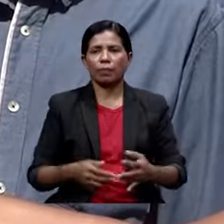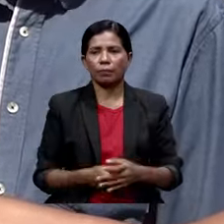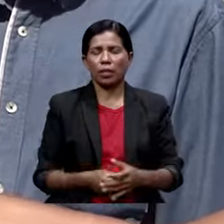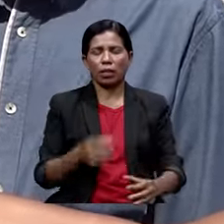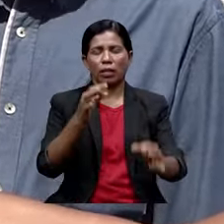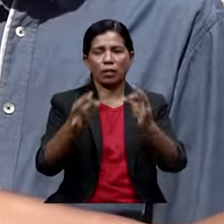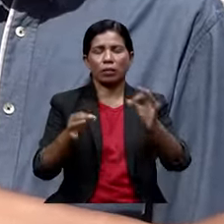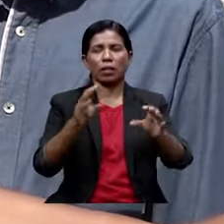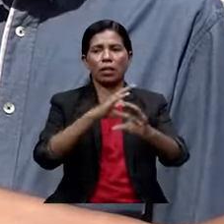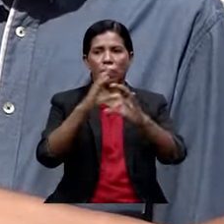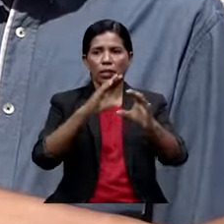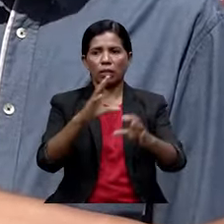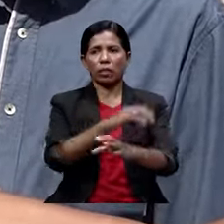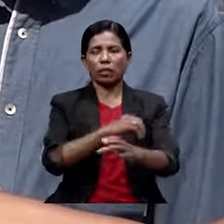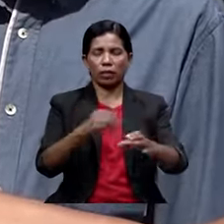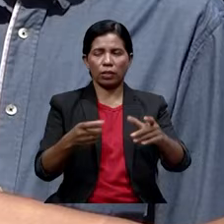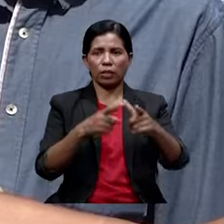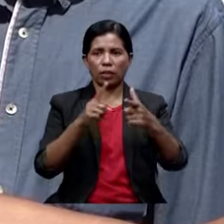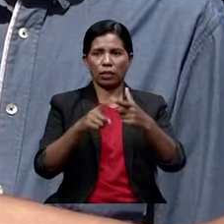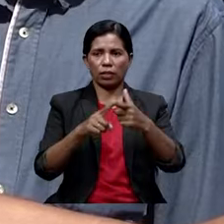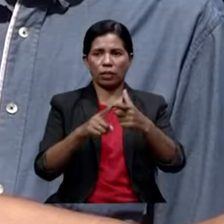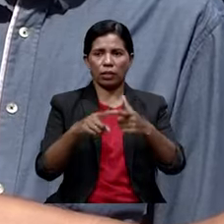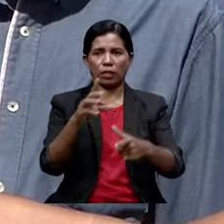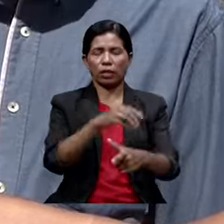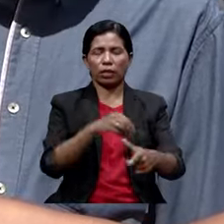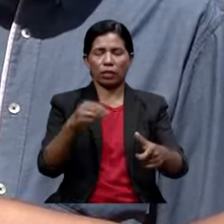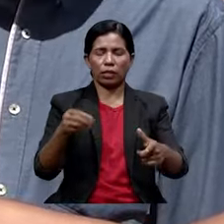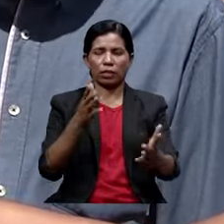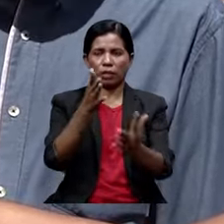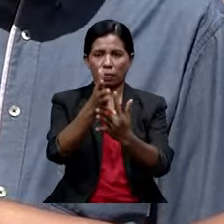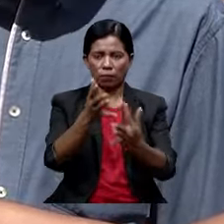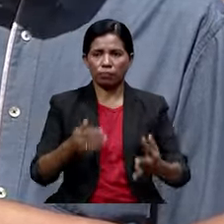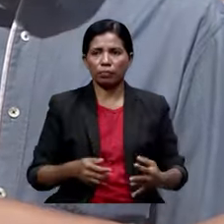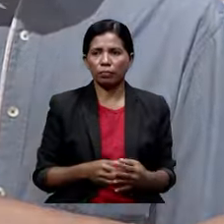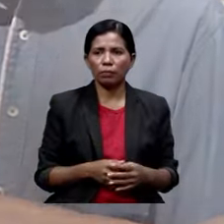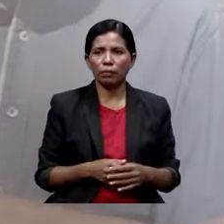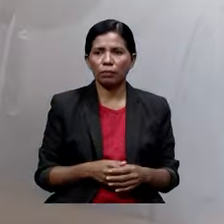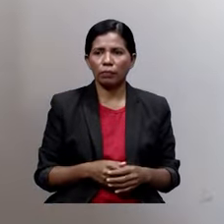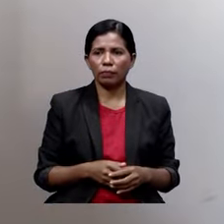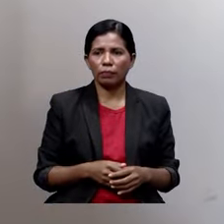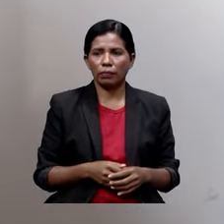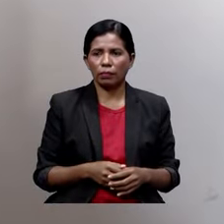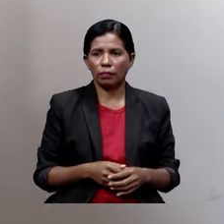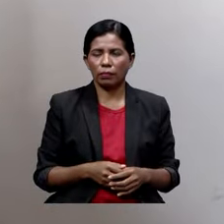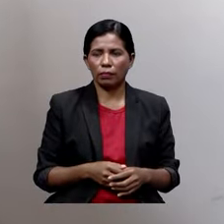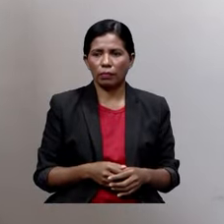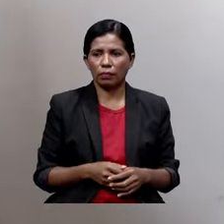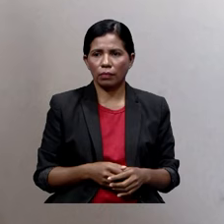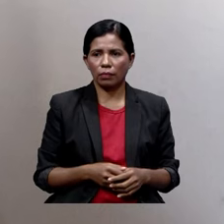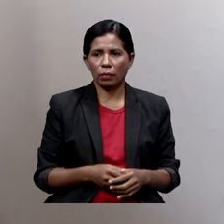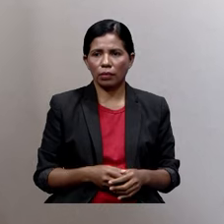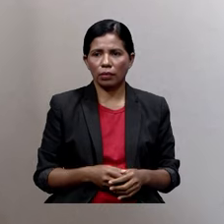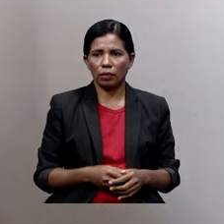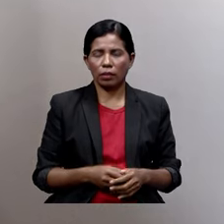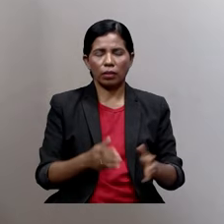Sekari ko kareta, estrada bot, tokon ho si leten matur. Manlio bualaran matam. Itu nem sama. Para fatin musi luang